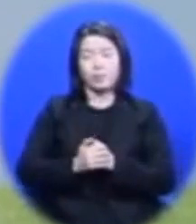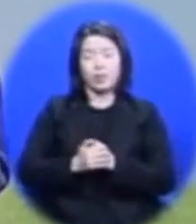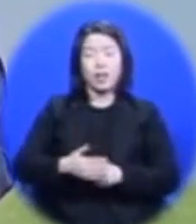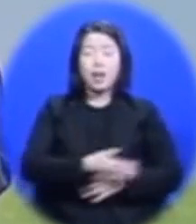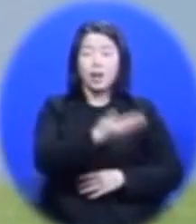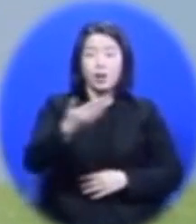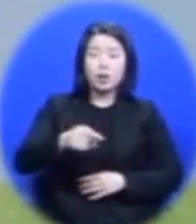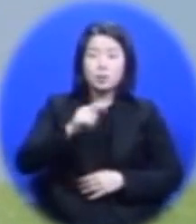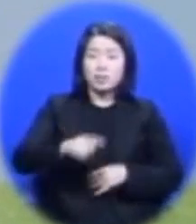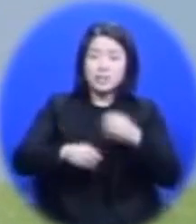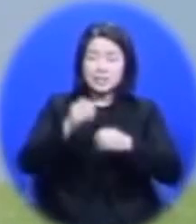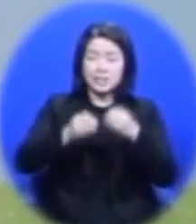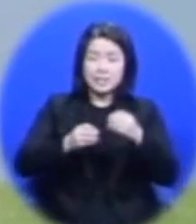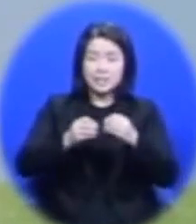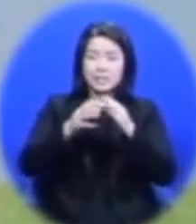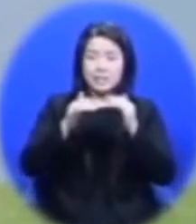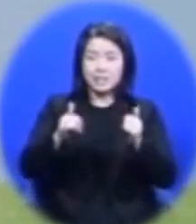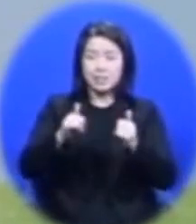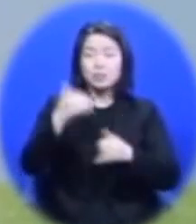여러분, 이 시인이 무슨 복을